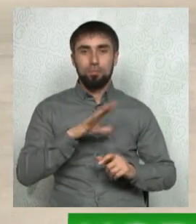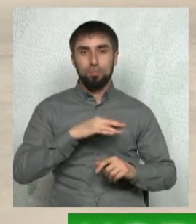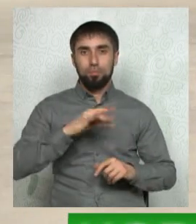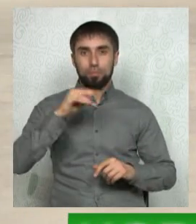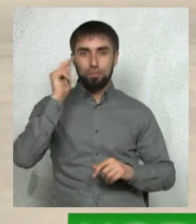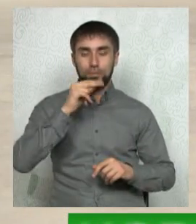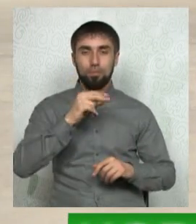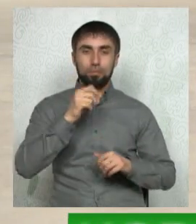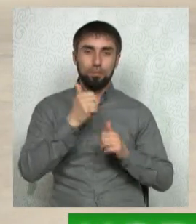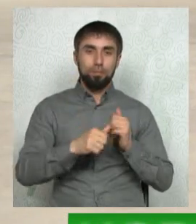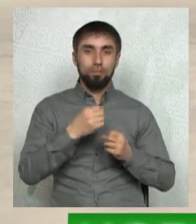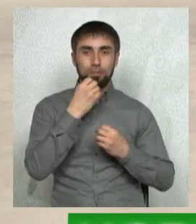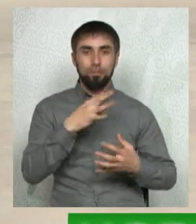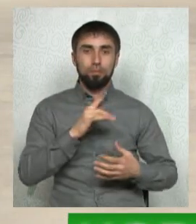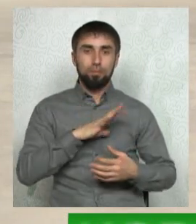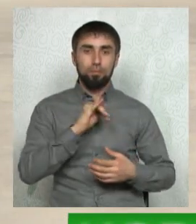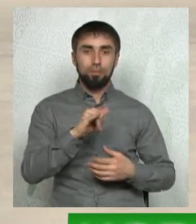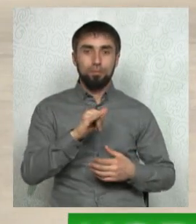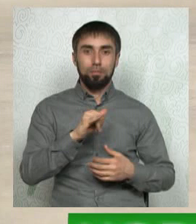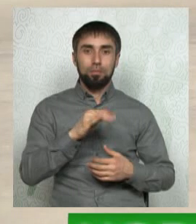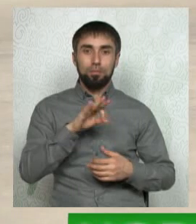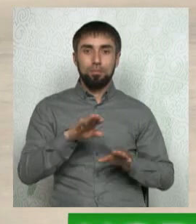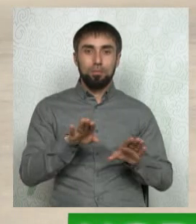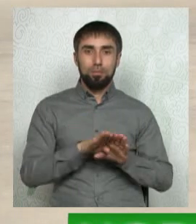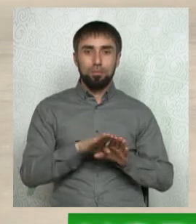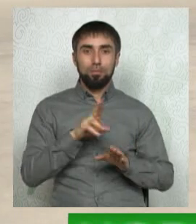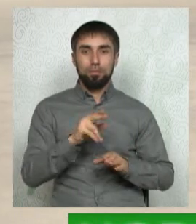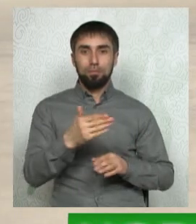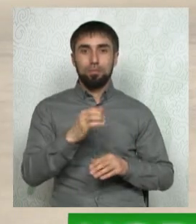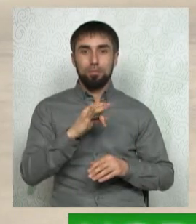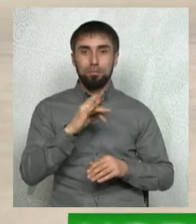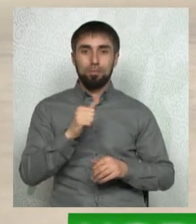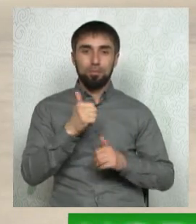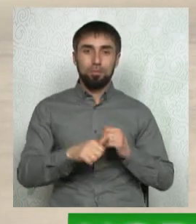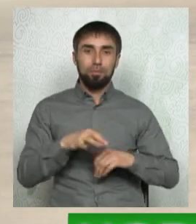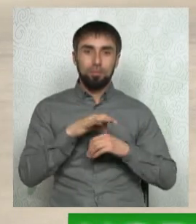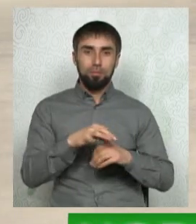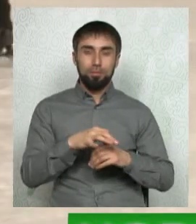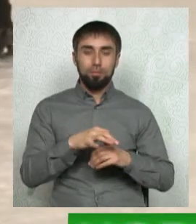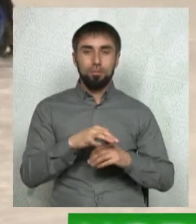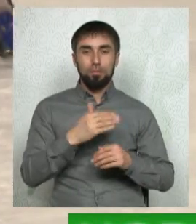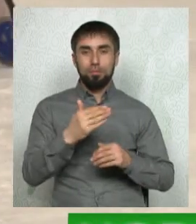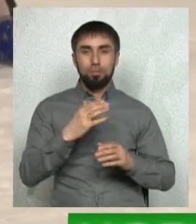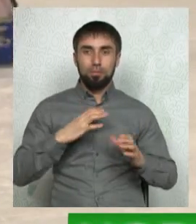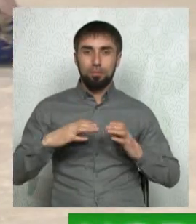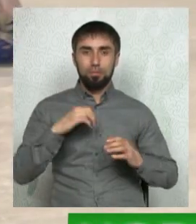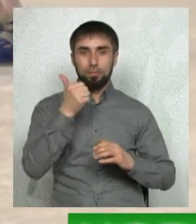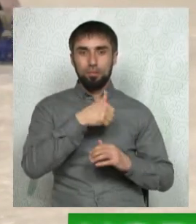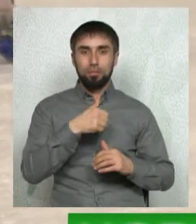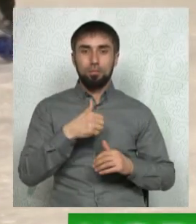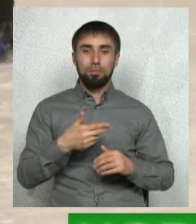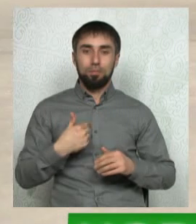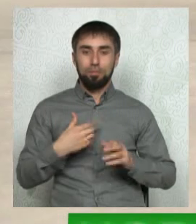учились всегда хорошо, чтобы у них вот так, в такой атмосфере всегда проходили их студенческие годы. Вы